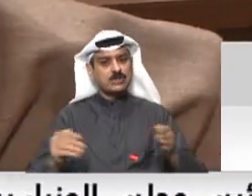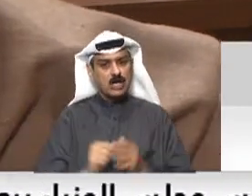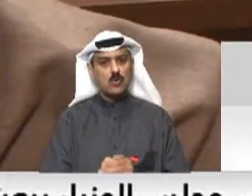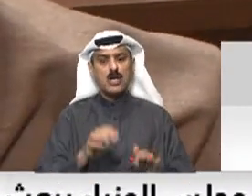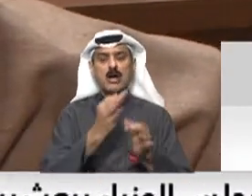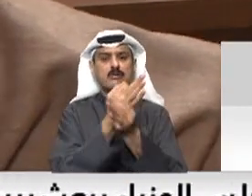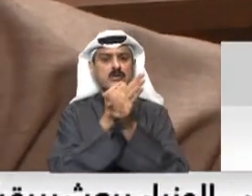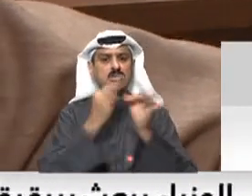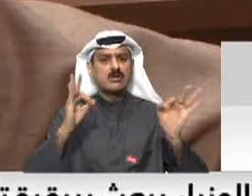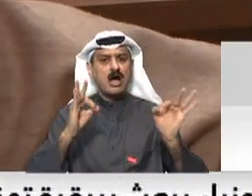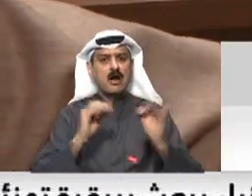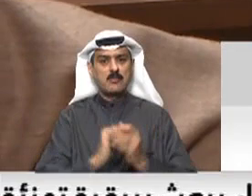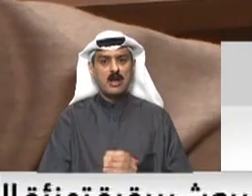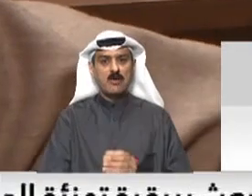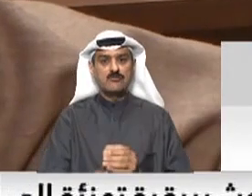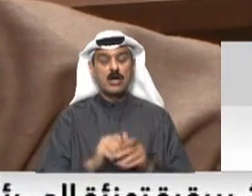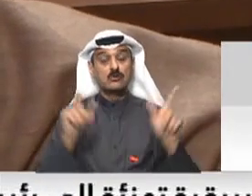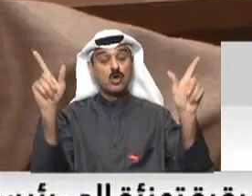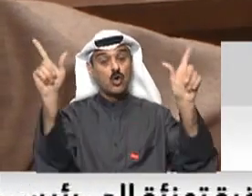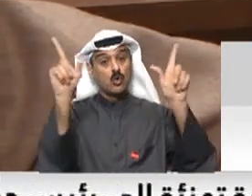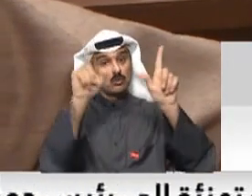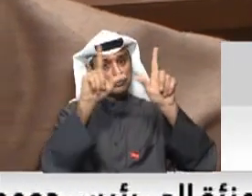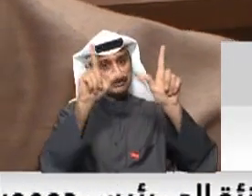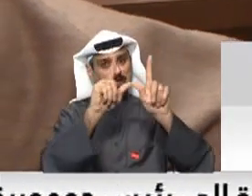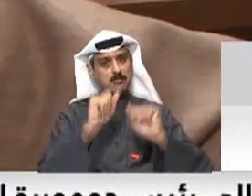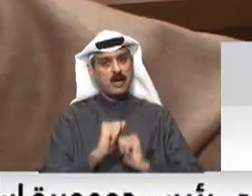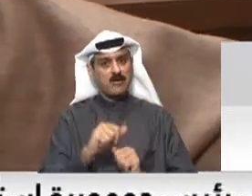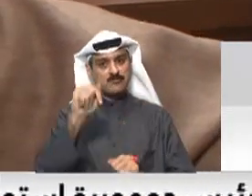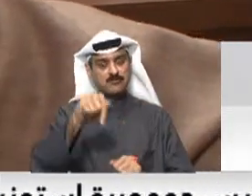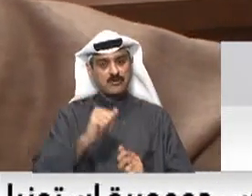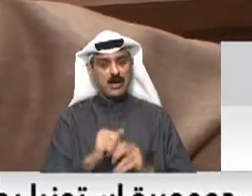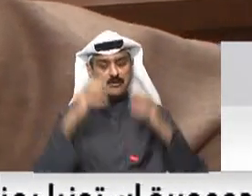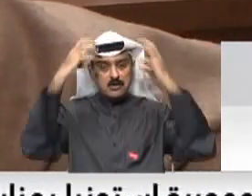والنظام الأوديو فيجوال السمعي والبصري